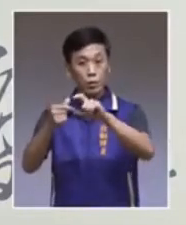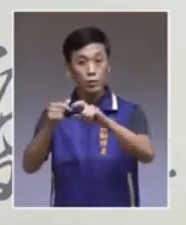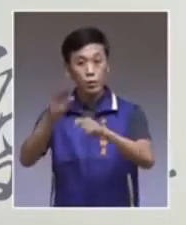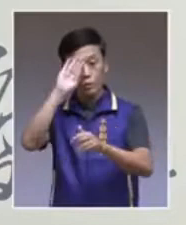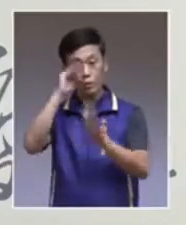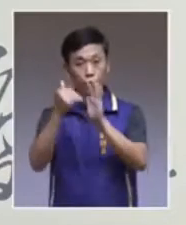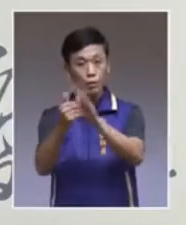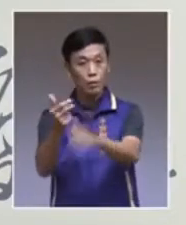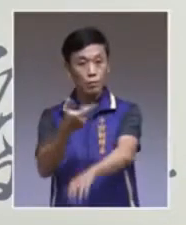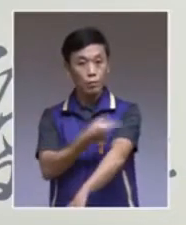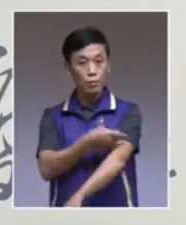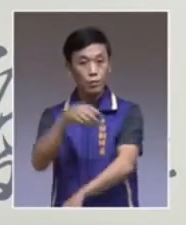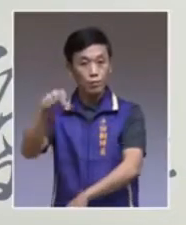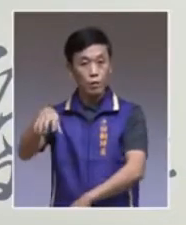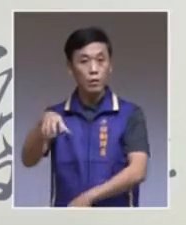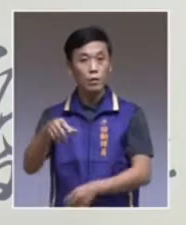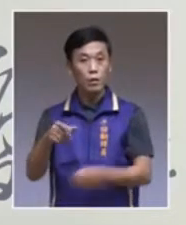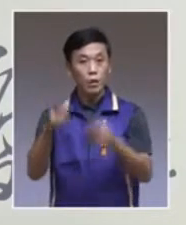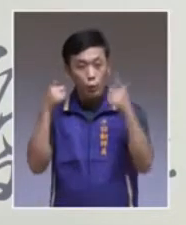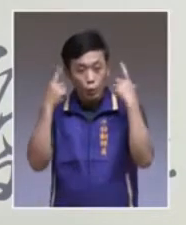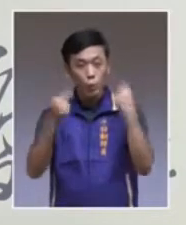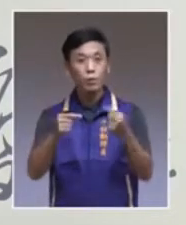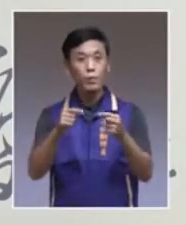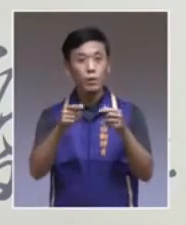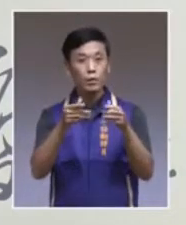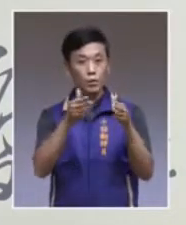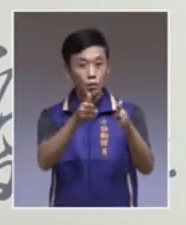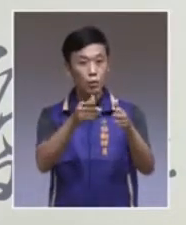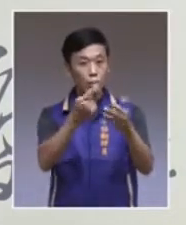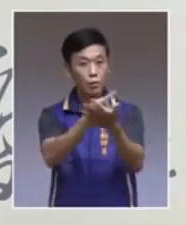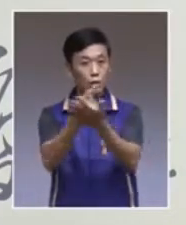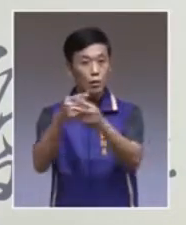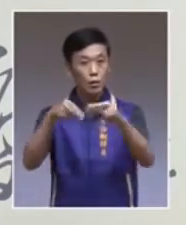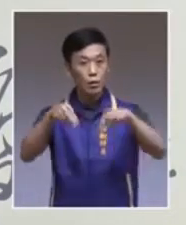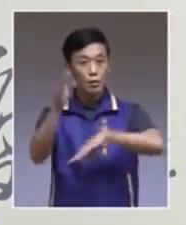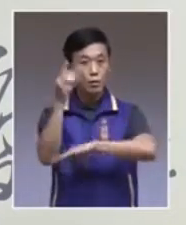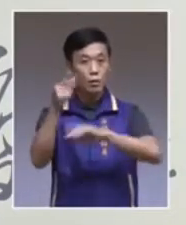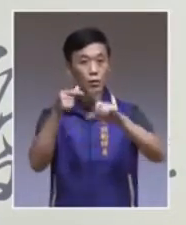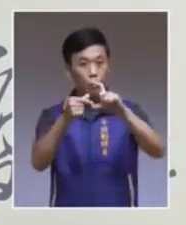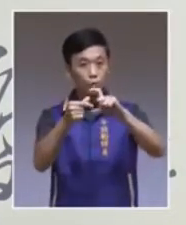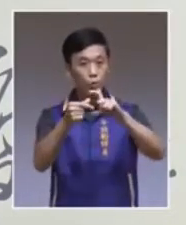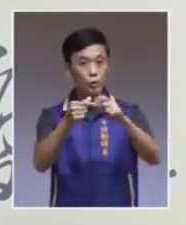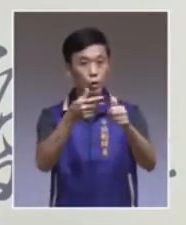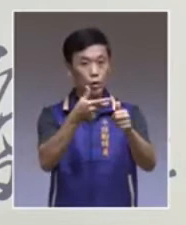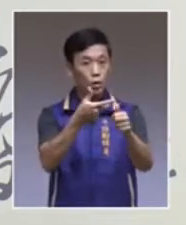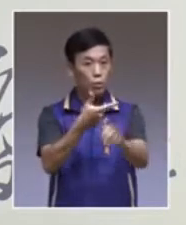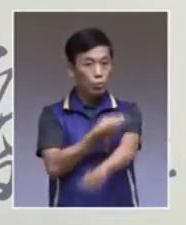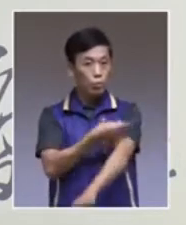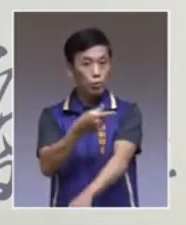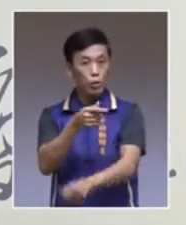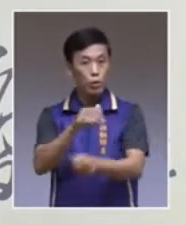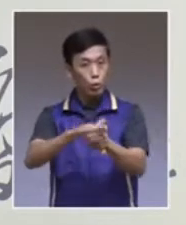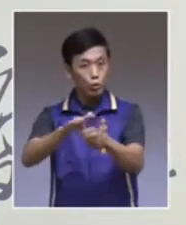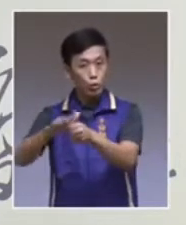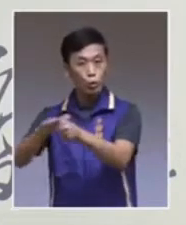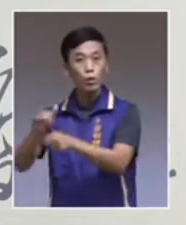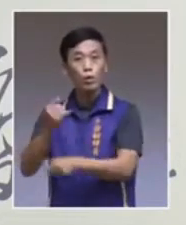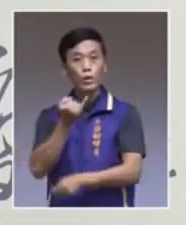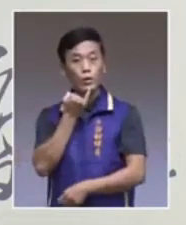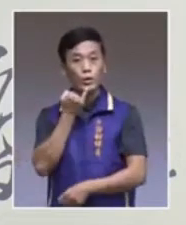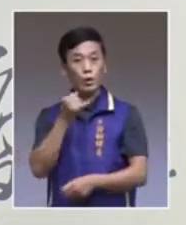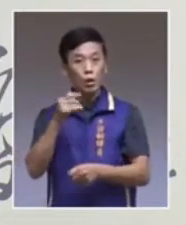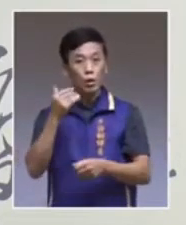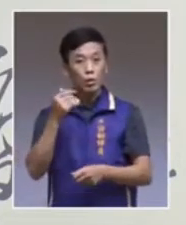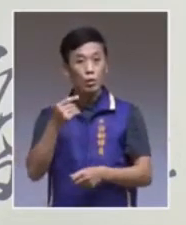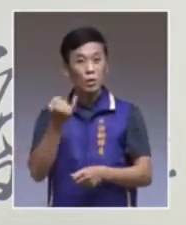站，好，原则上都会满足各行政区的接种的数目。啊，但是也许你的时间